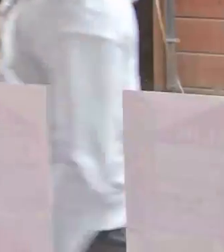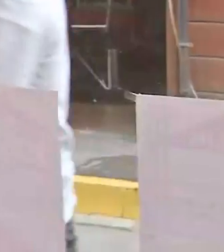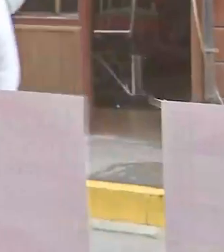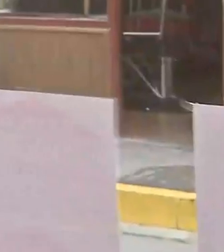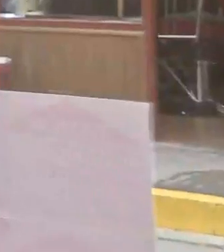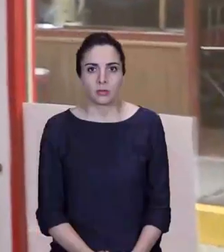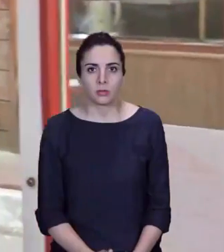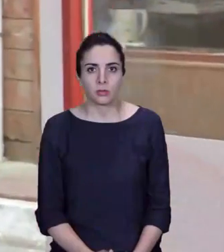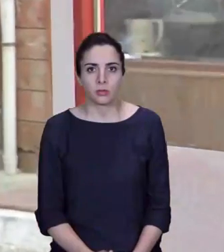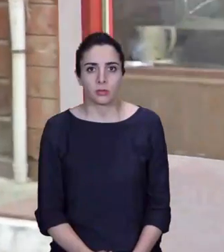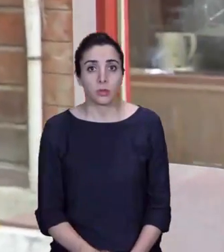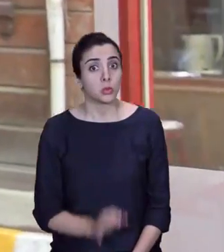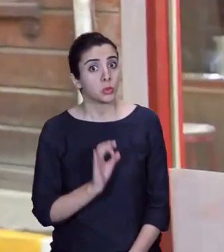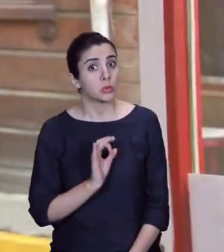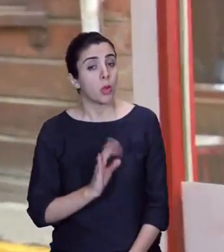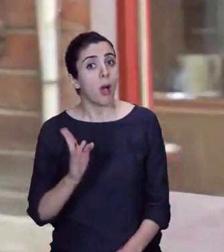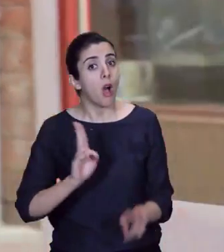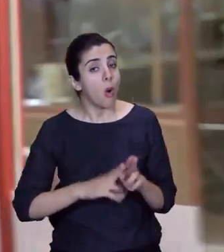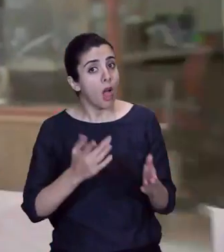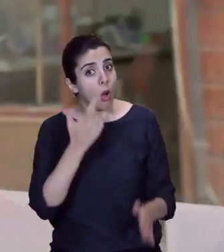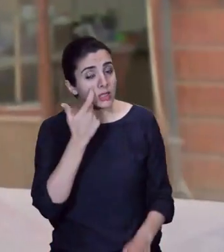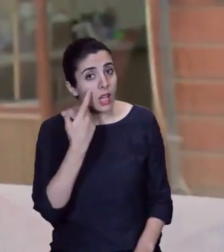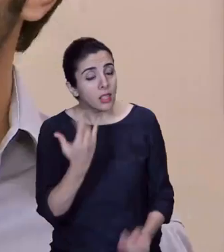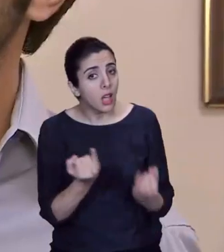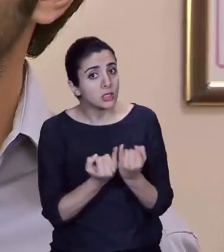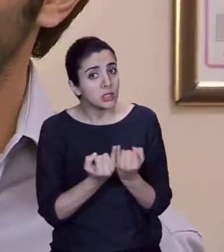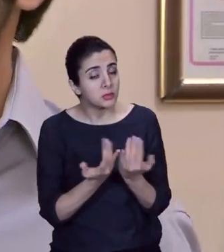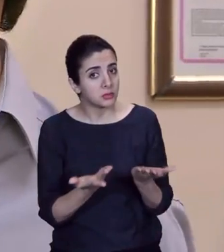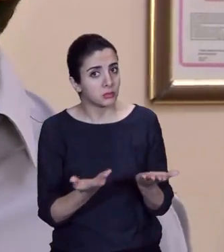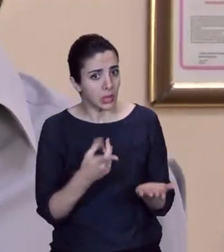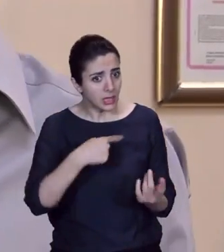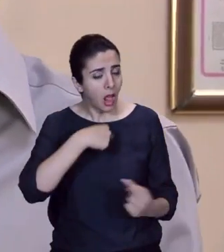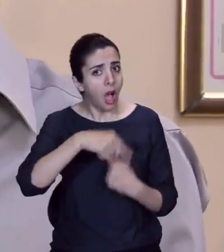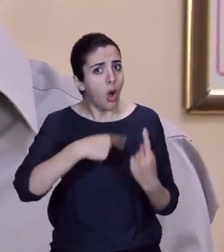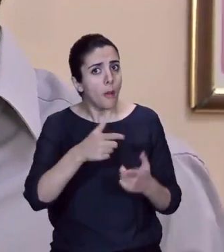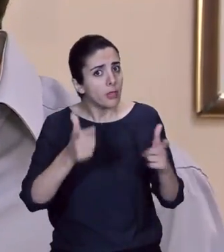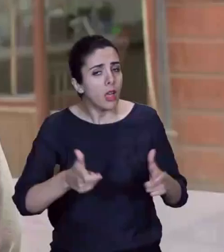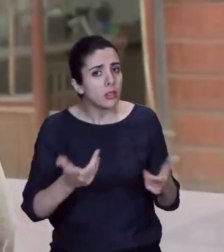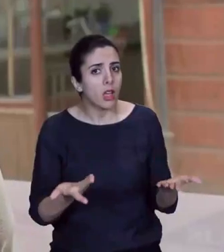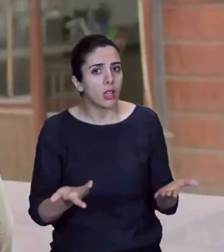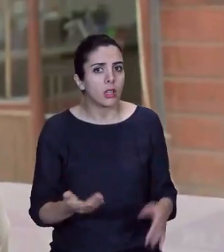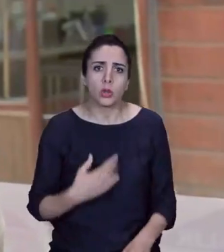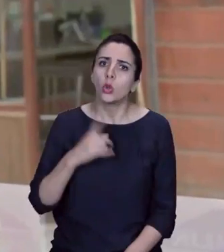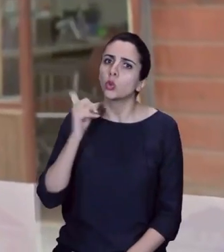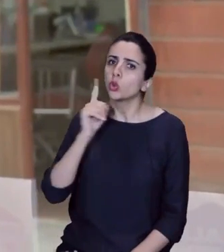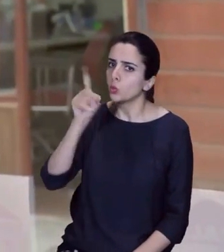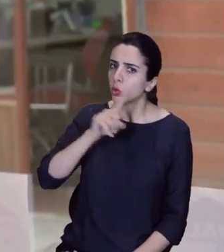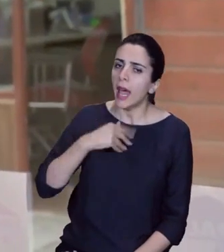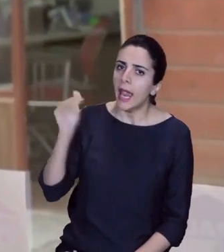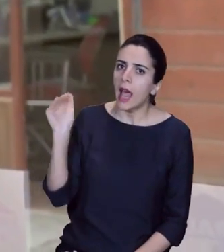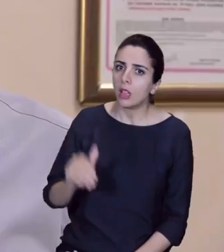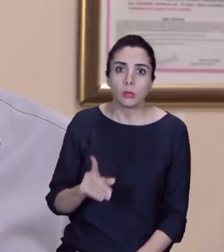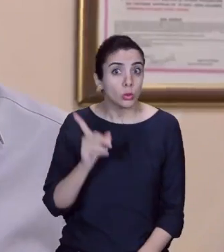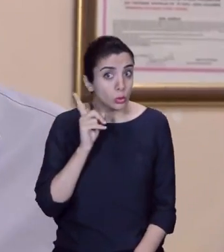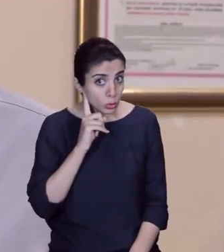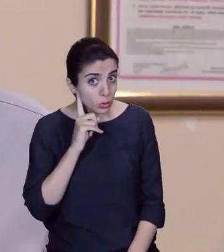ayağa kalktı. Vay! Koray hoş geldin kardeş ya. Ben de seni arıyordum, sen neredesin ya? Duydum, onun için geldim.